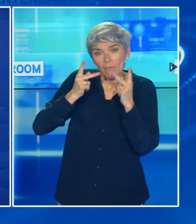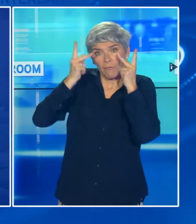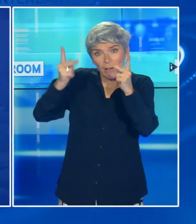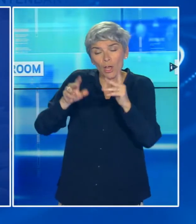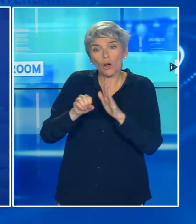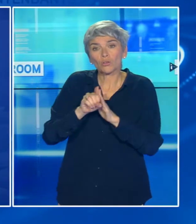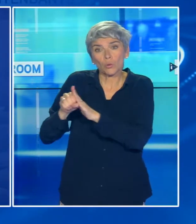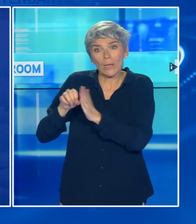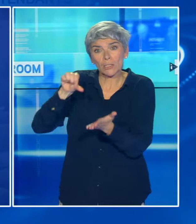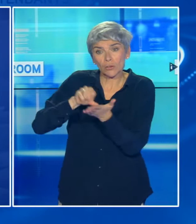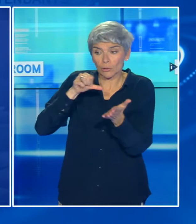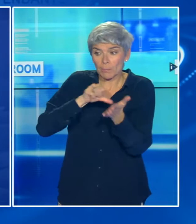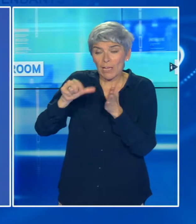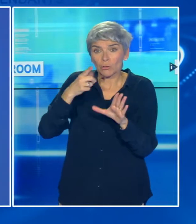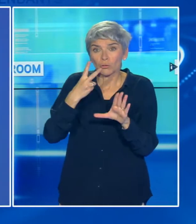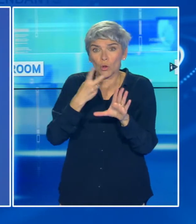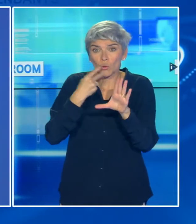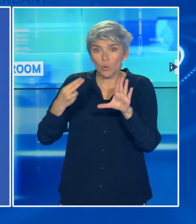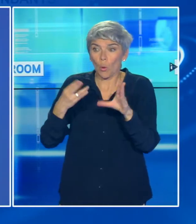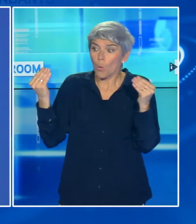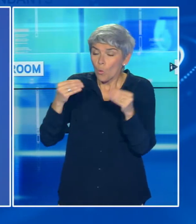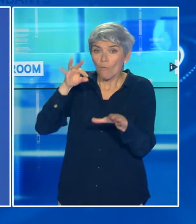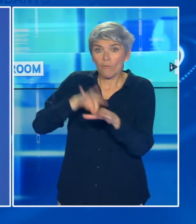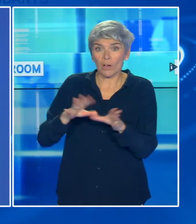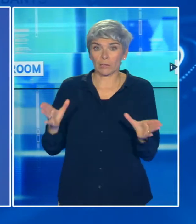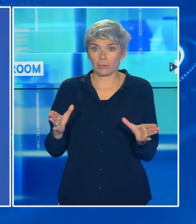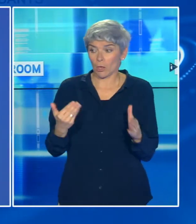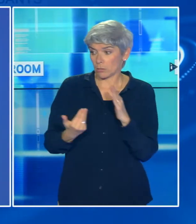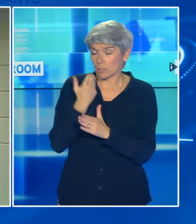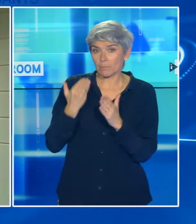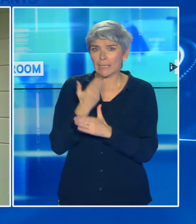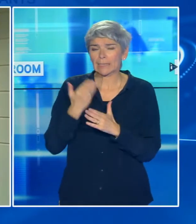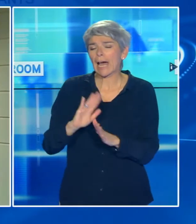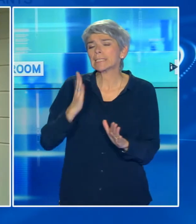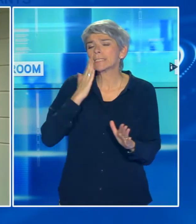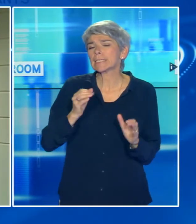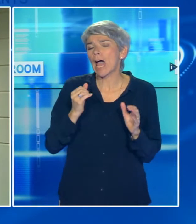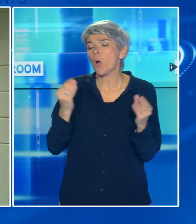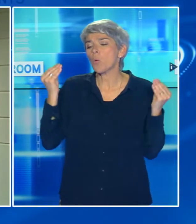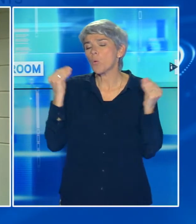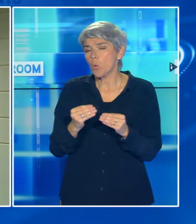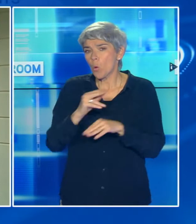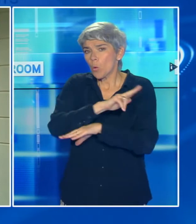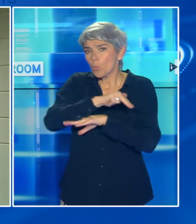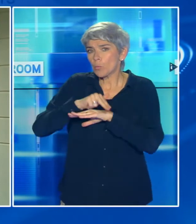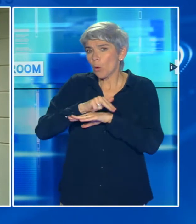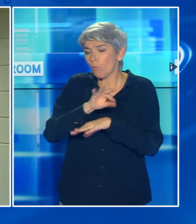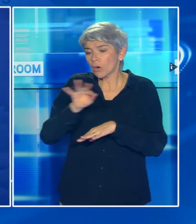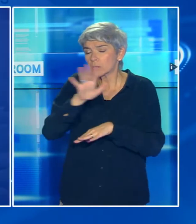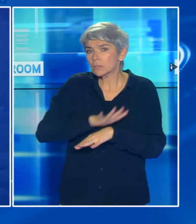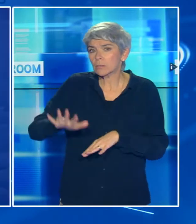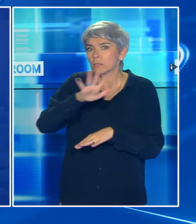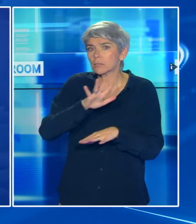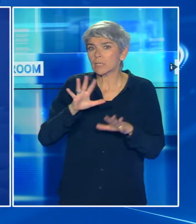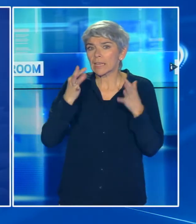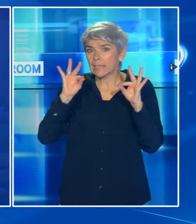et du centre et payer 2 €. Où voter ? Depuis ce matin, on connaît le nombre et la répartition des bureaux en France. Il y en